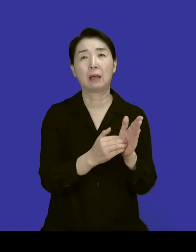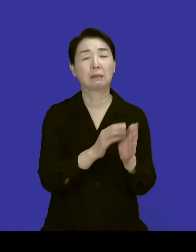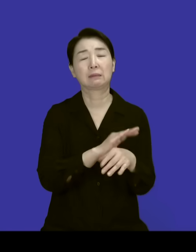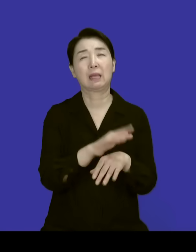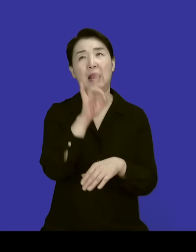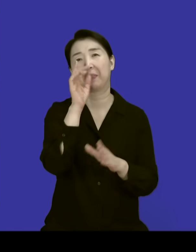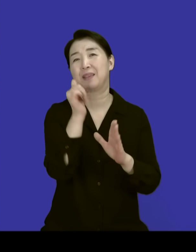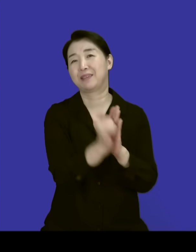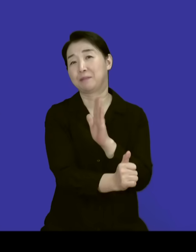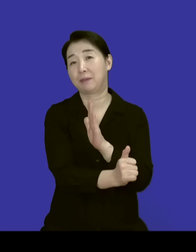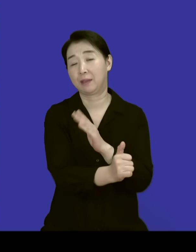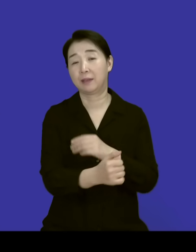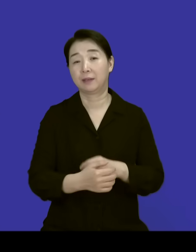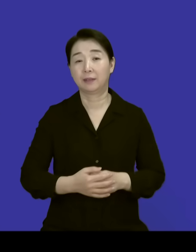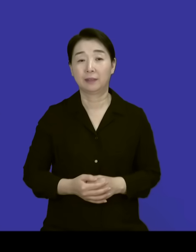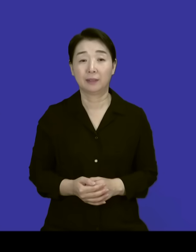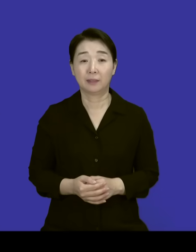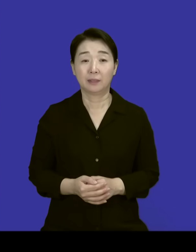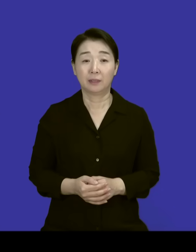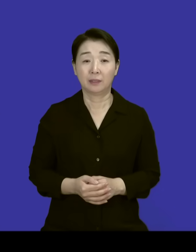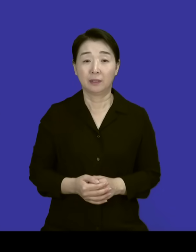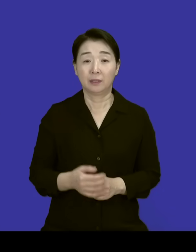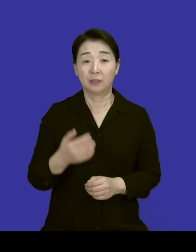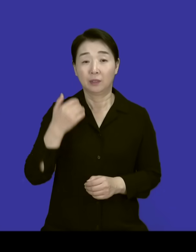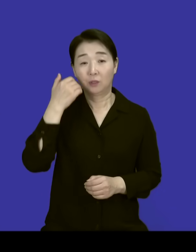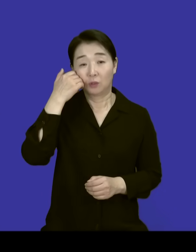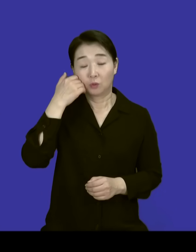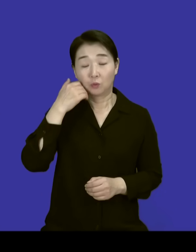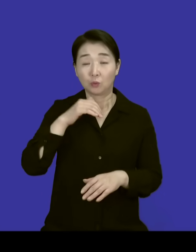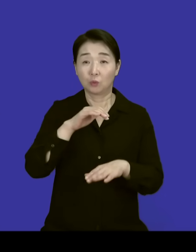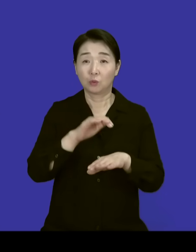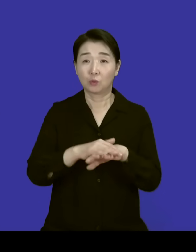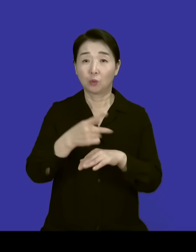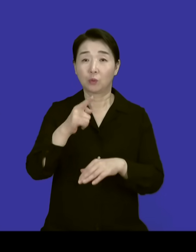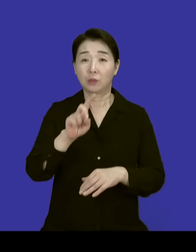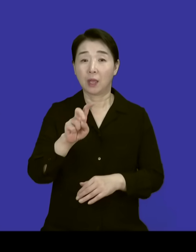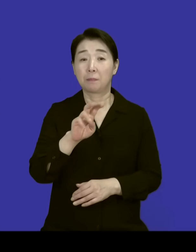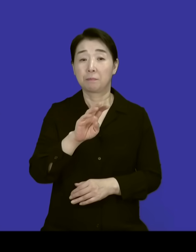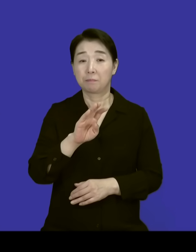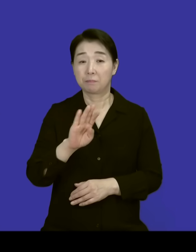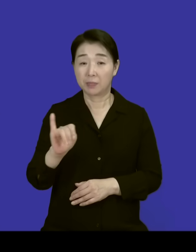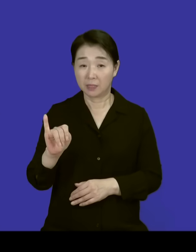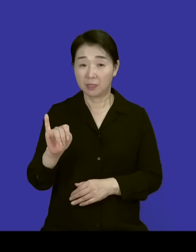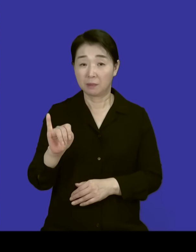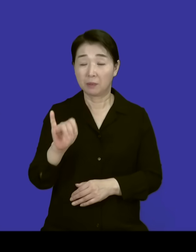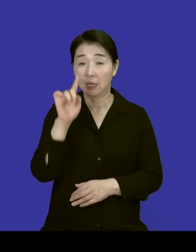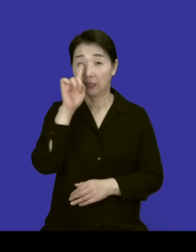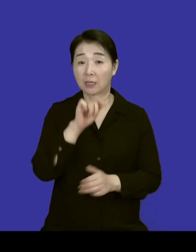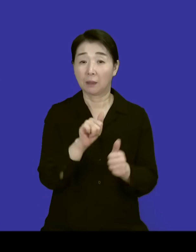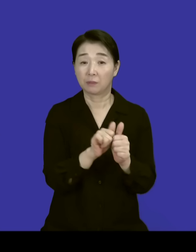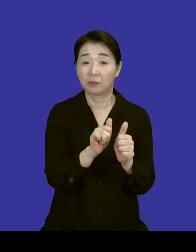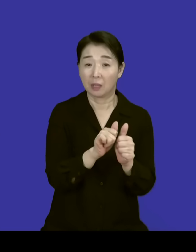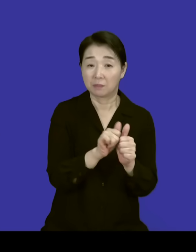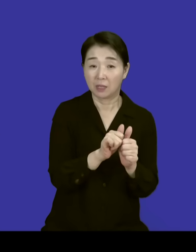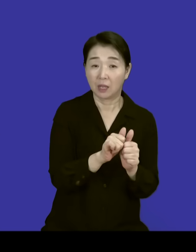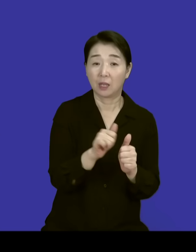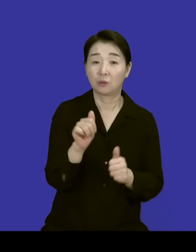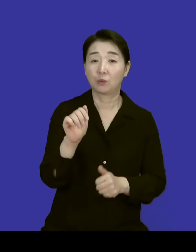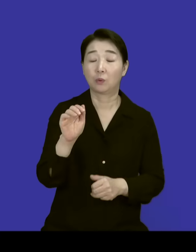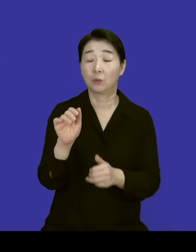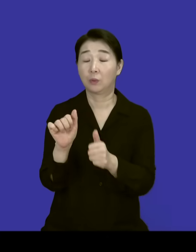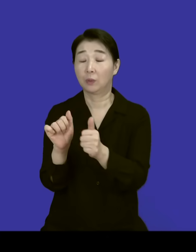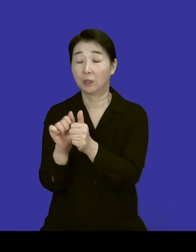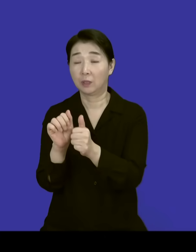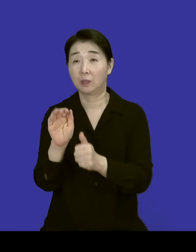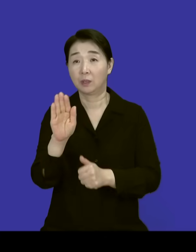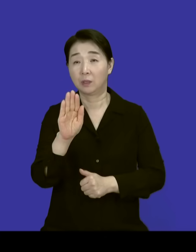거기 나와가지고 예. 손다비 씨 배드보이라는 타이틀을 제가 쓰고 프로듀싱하고 예. 남자친구도 배틀이라는 친구들도 또 이제 했는데 네.